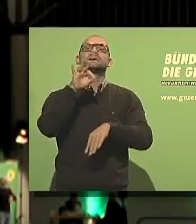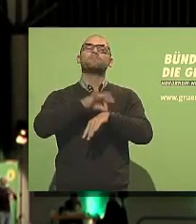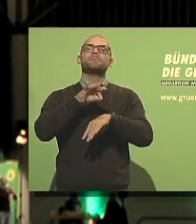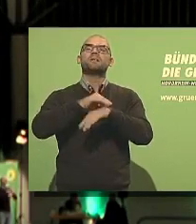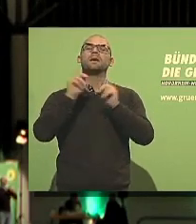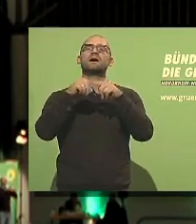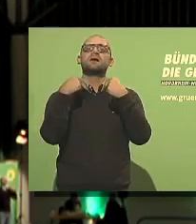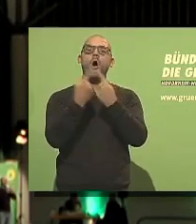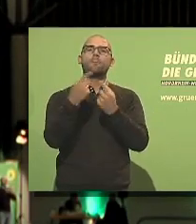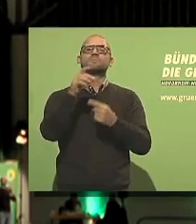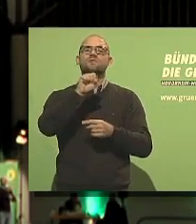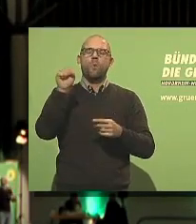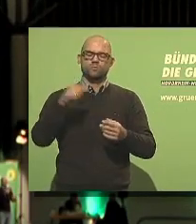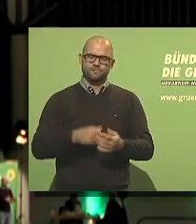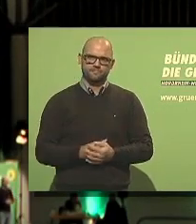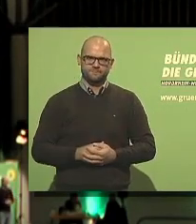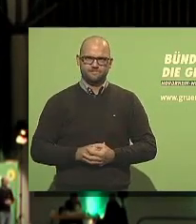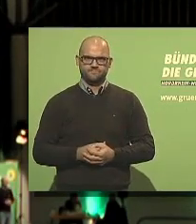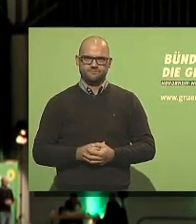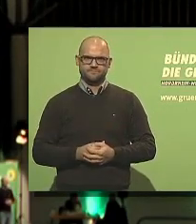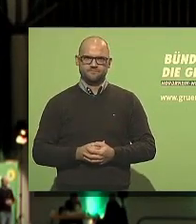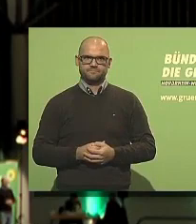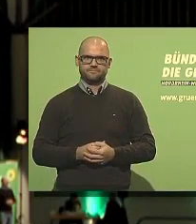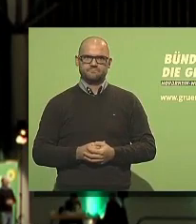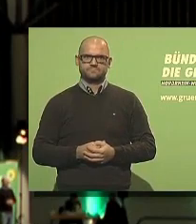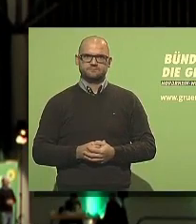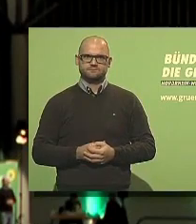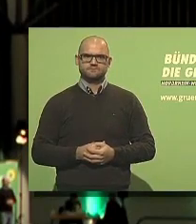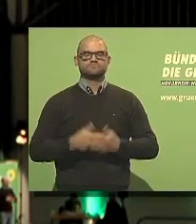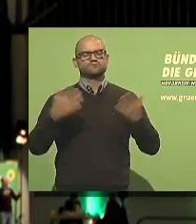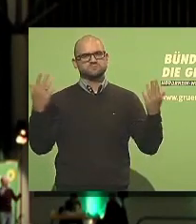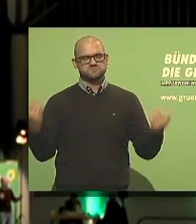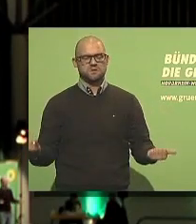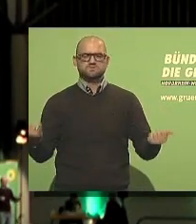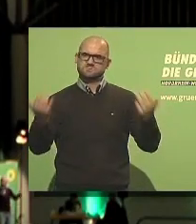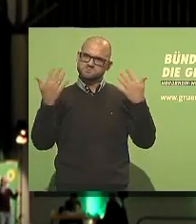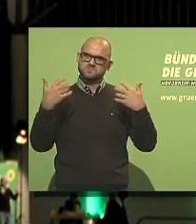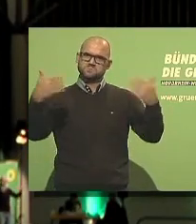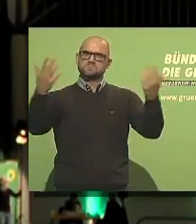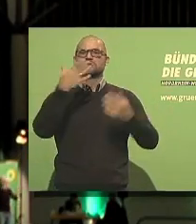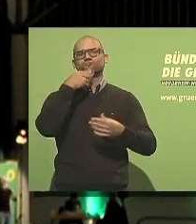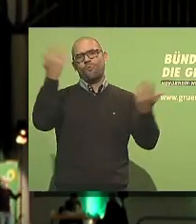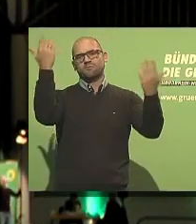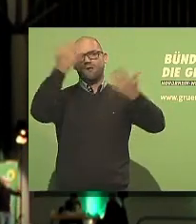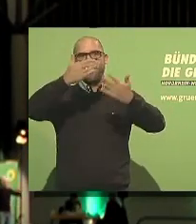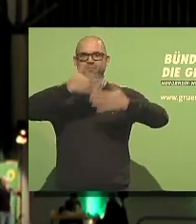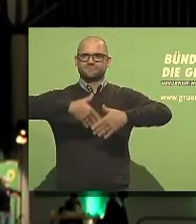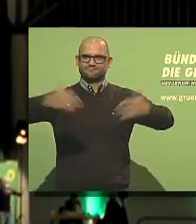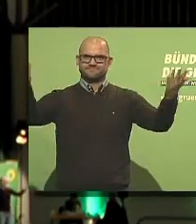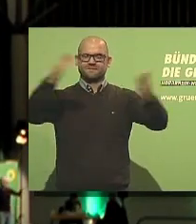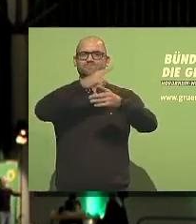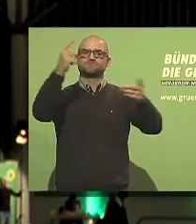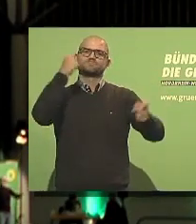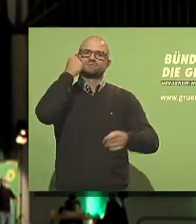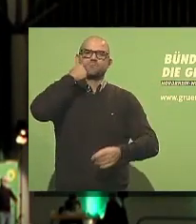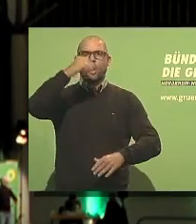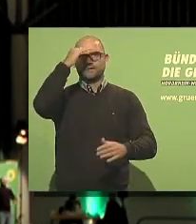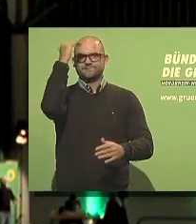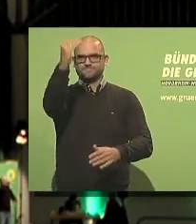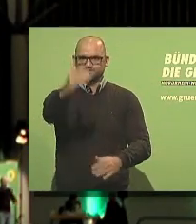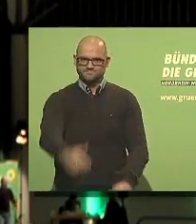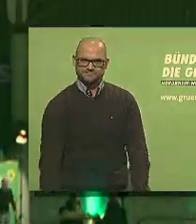Raum Symphonium stattfinden wird. Und wünsche euch dann noch einen schönen Abend. Bis morgen.